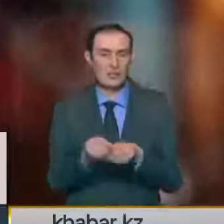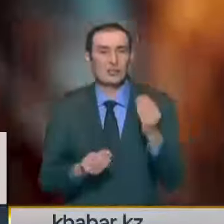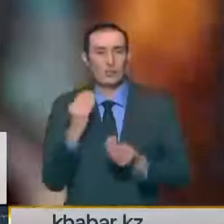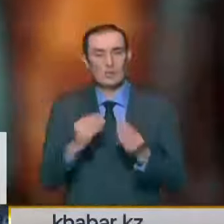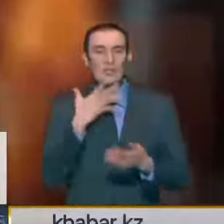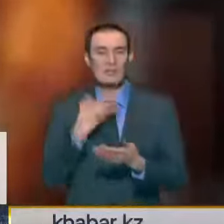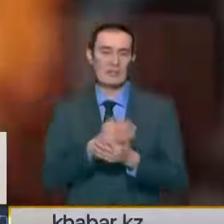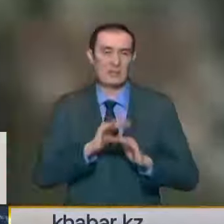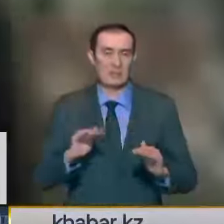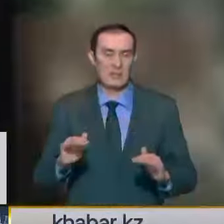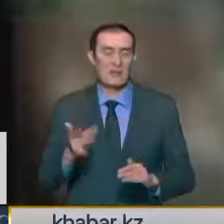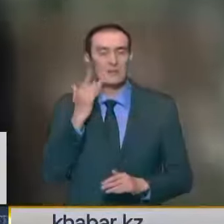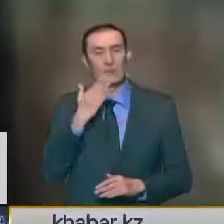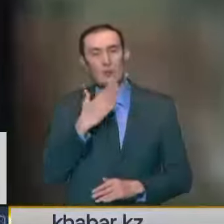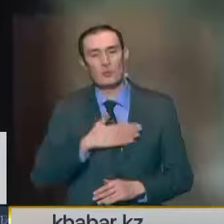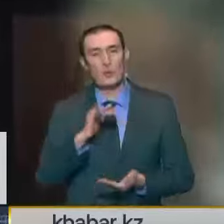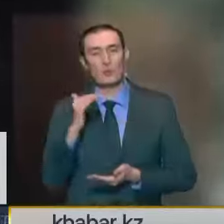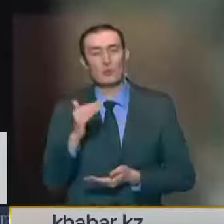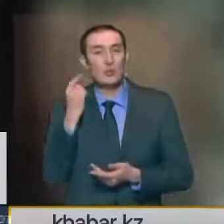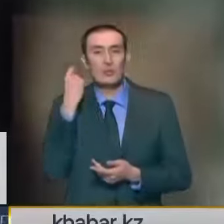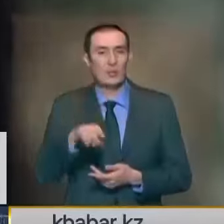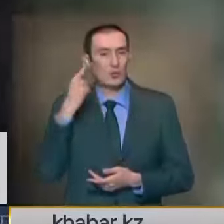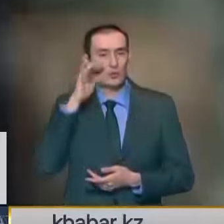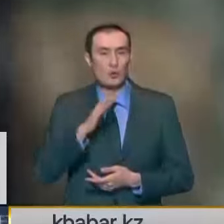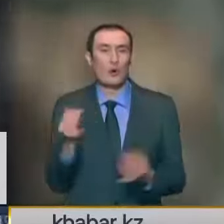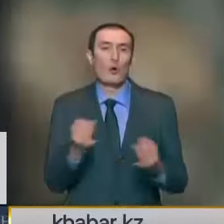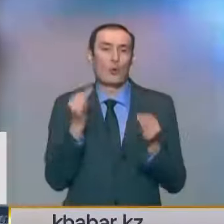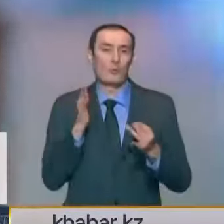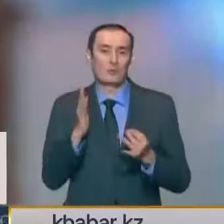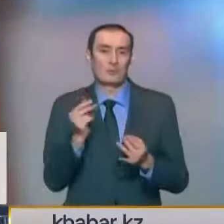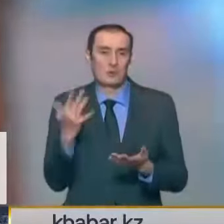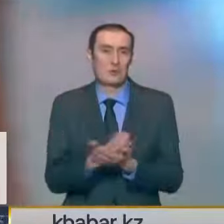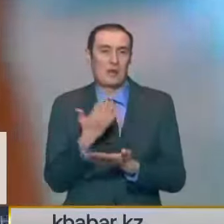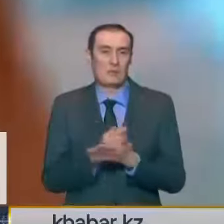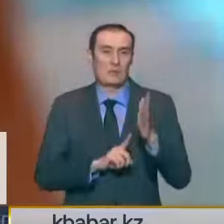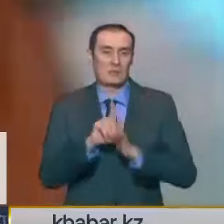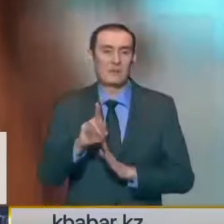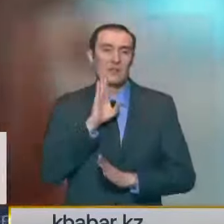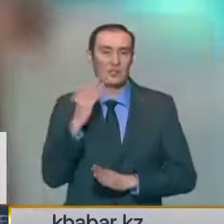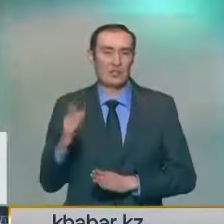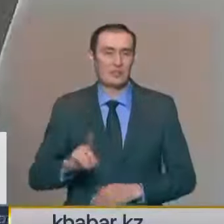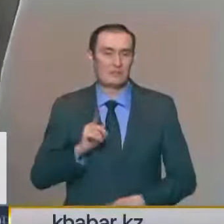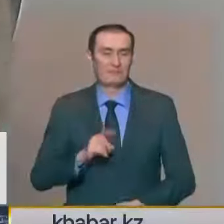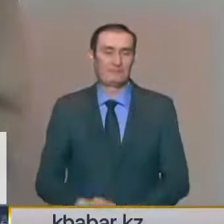игрушки для своих детей Я всегда любила куклы но никогда не думала что хобби станет источником заработка - рассказывает